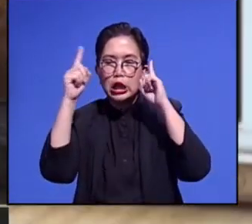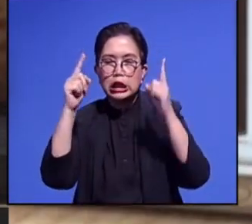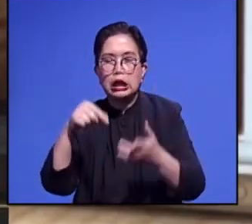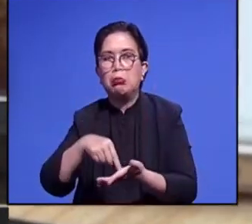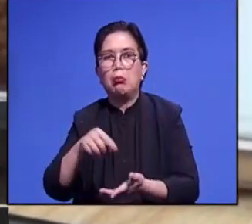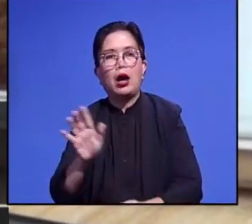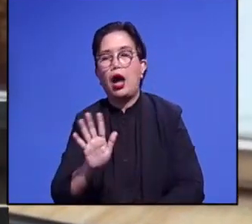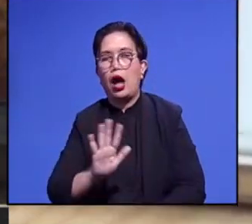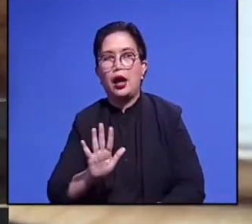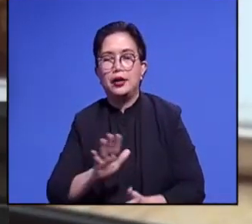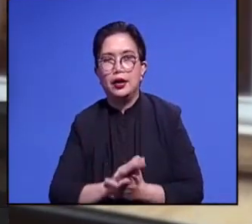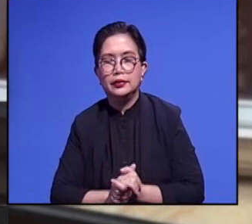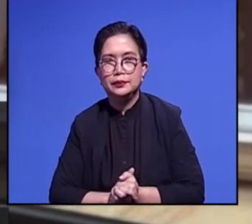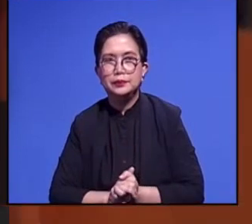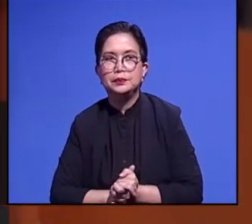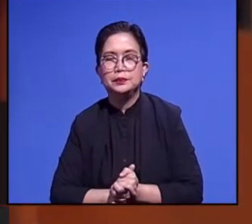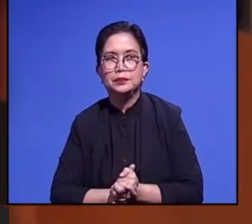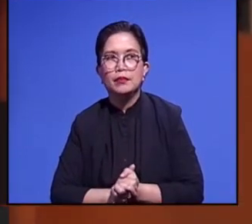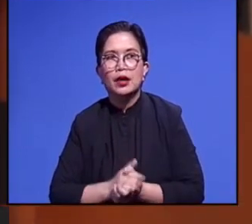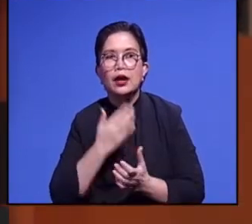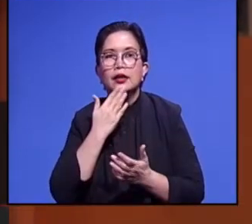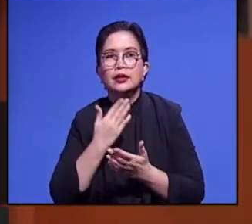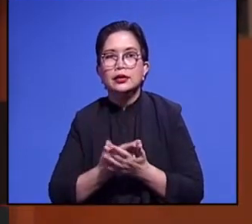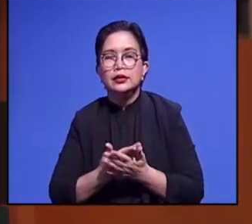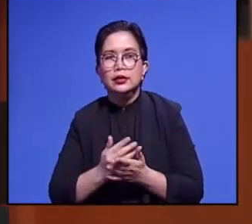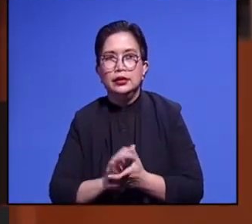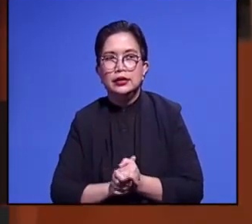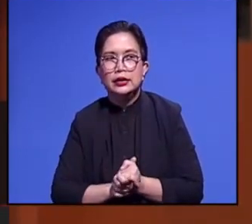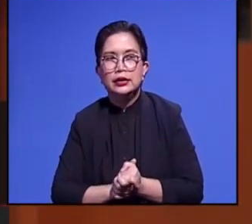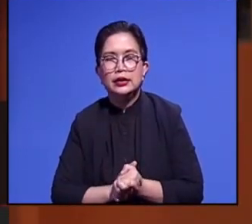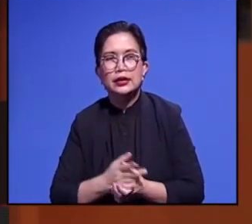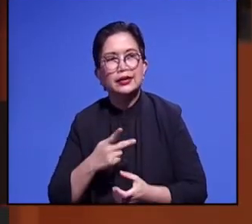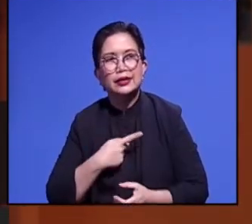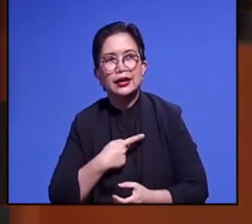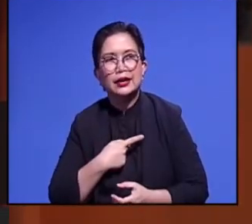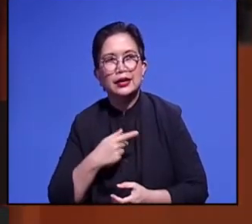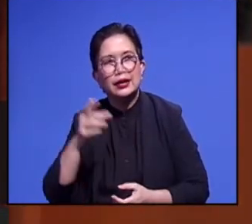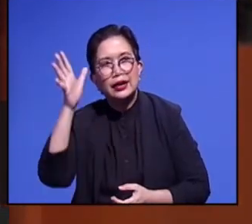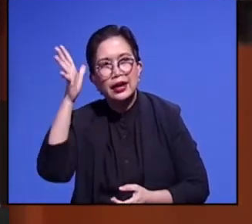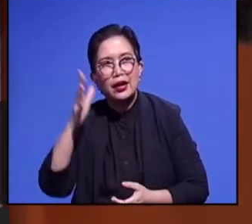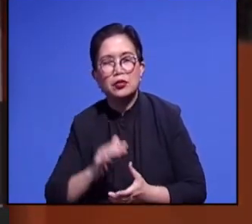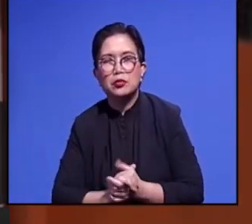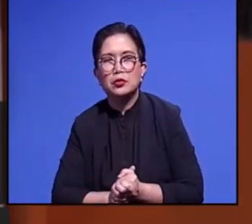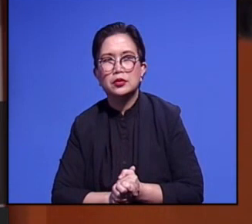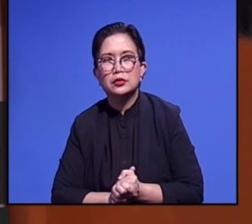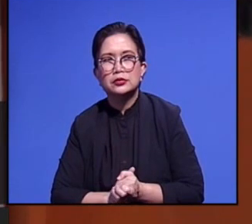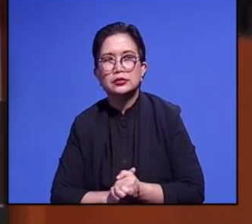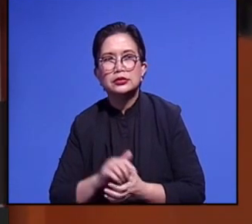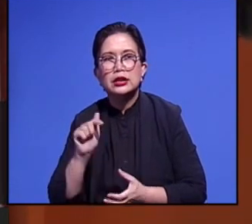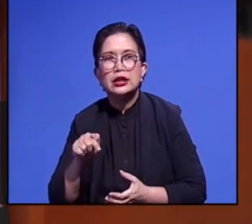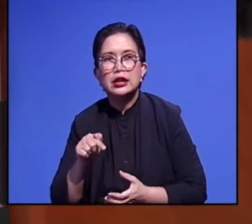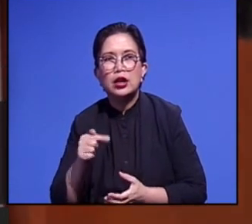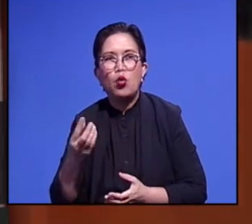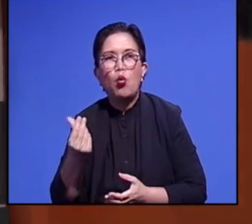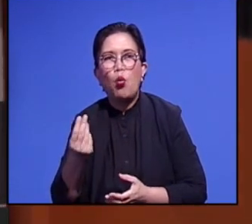saya Dika Dika Hai aku nggak tahu apa isinya ibu uang